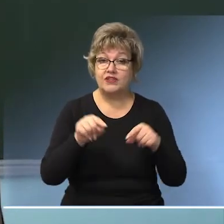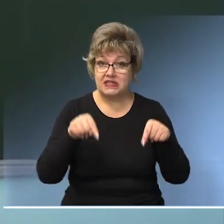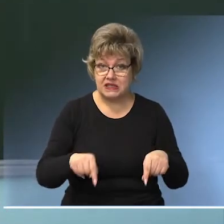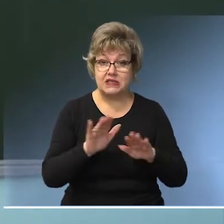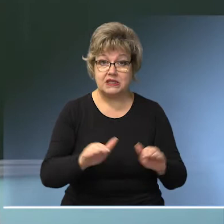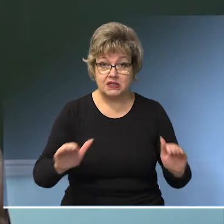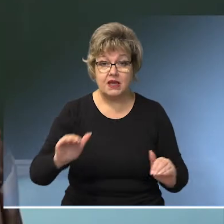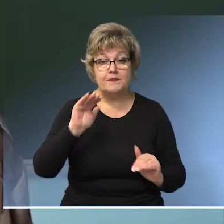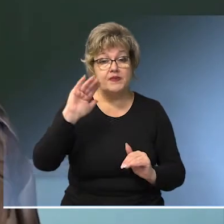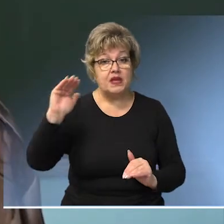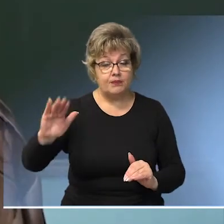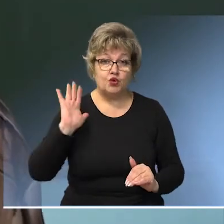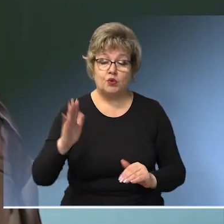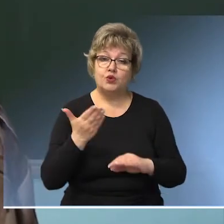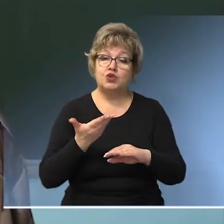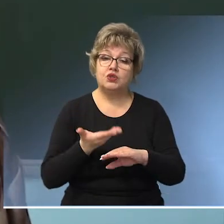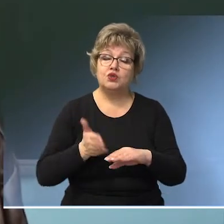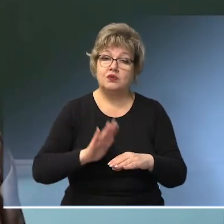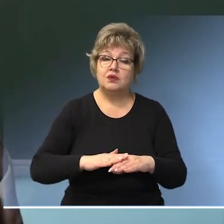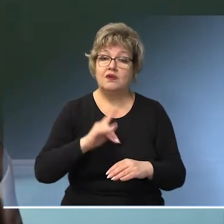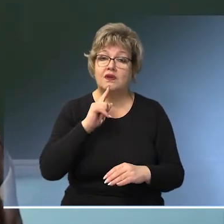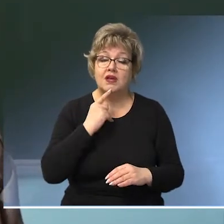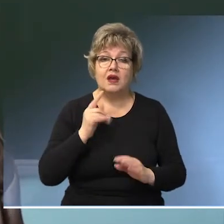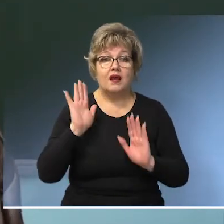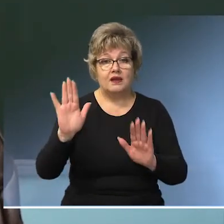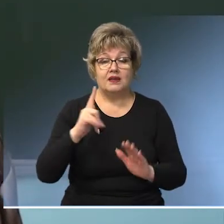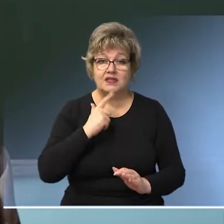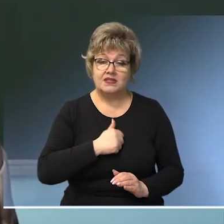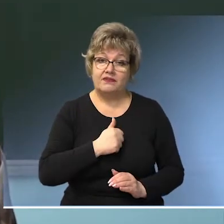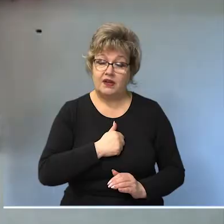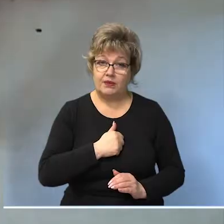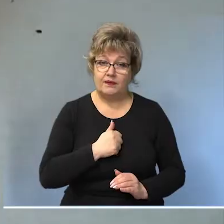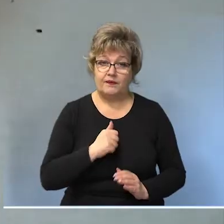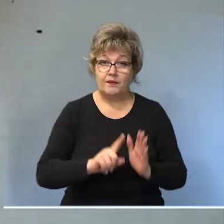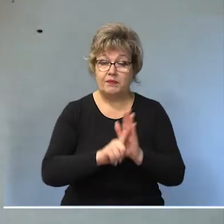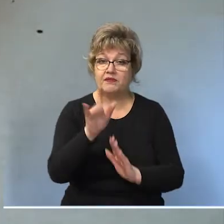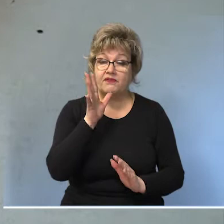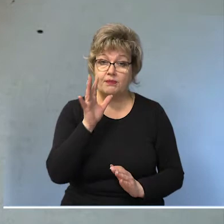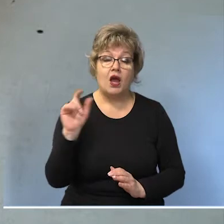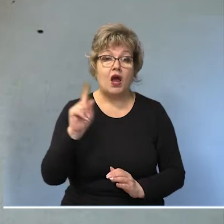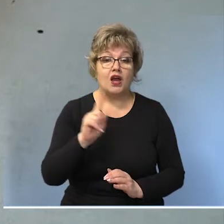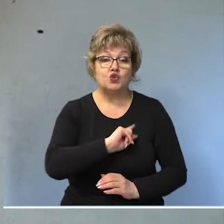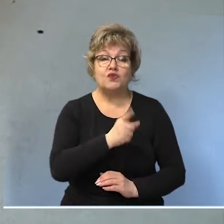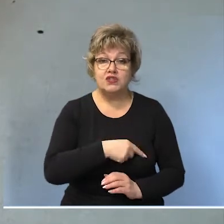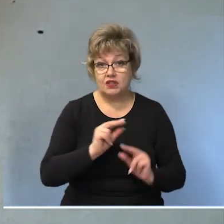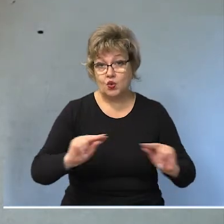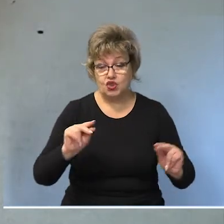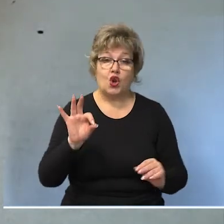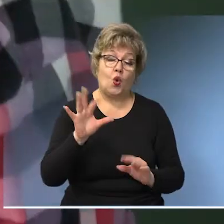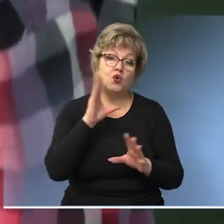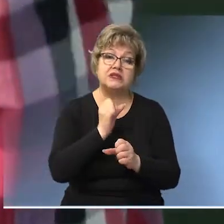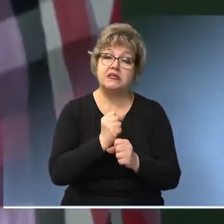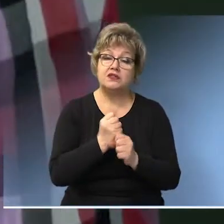детей, ребенку очень сложно и трудно будет находиться первое время в вооруженных силах. А то, что в силах учителя, он